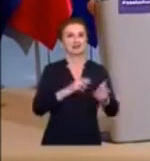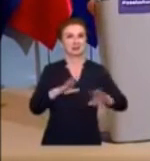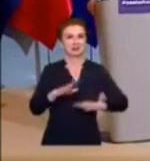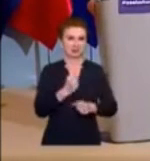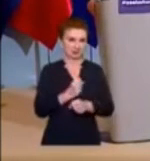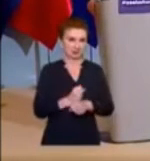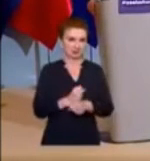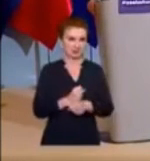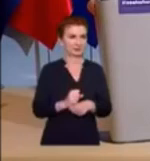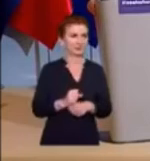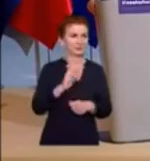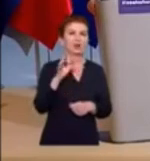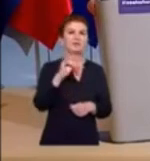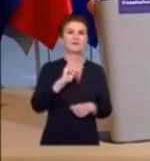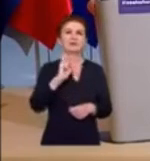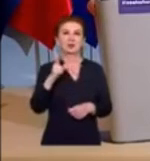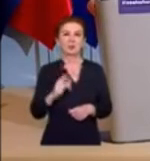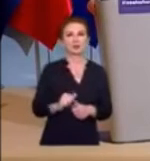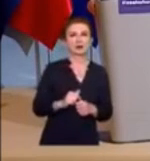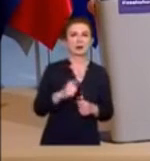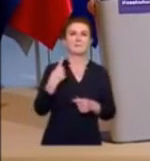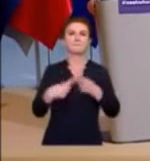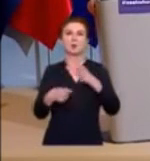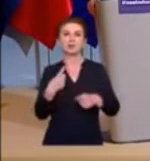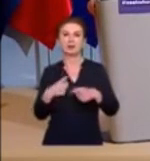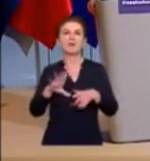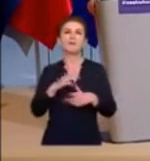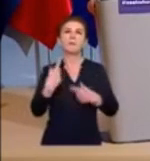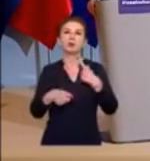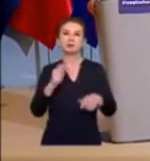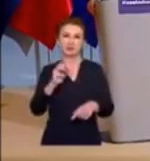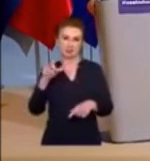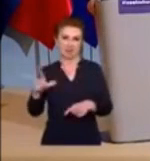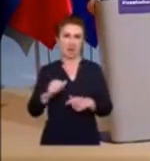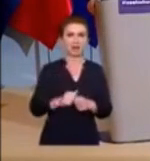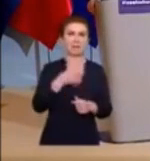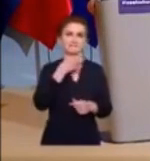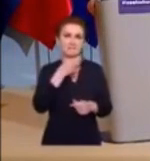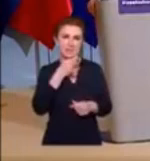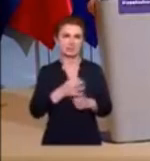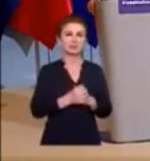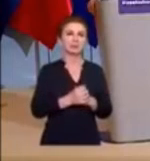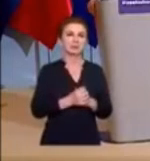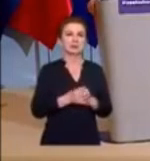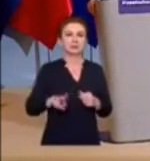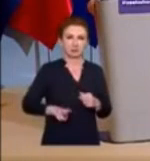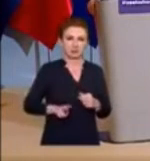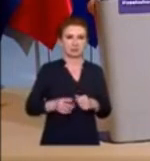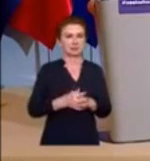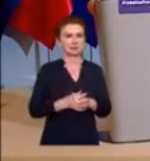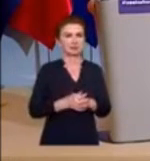kolejne pytanie. Redaktor Marcin Fiołek z portalu wpolityce.pl. Pytanie do pana premiera i do pana ministra. Jak będą wyglądać